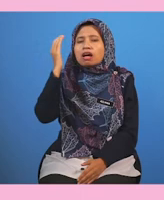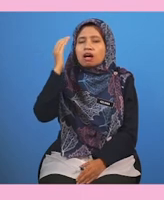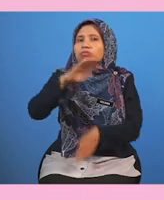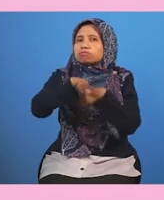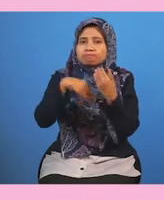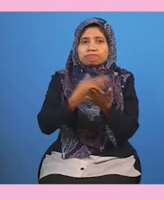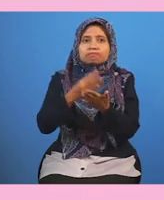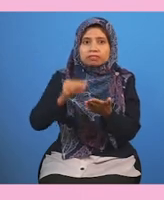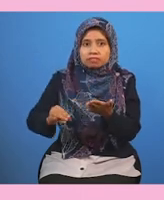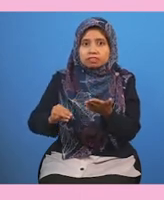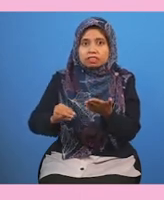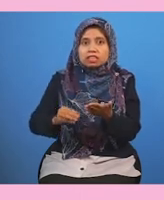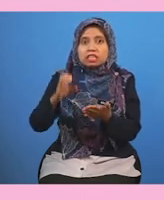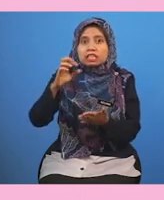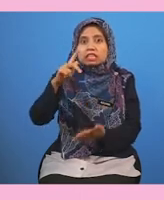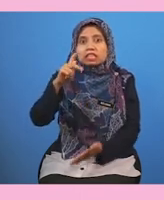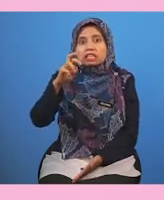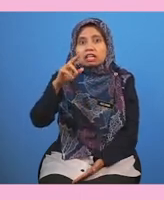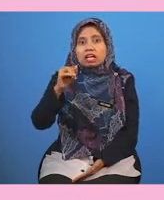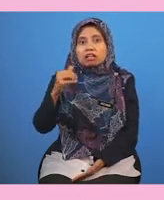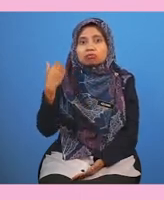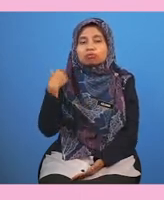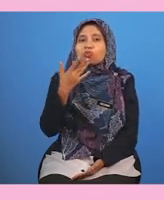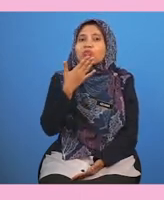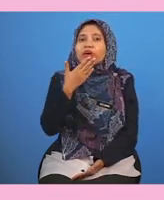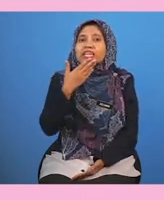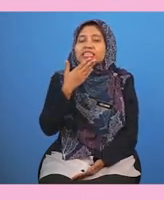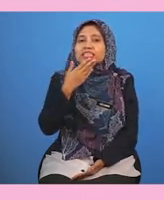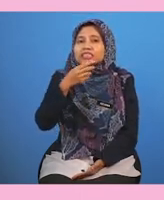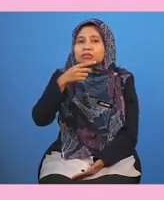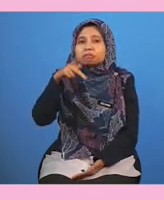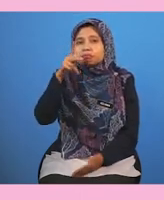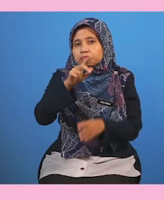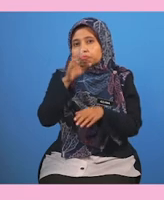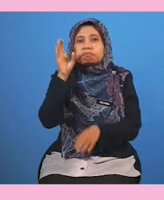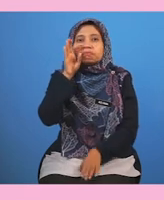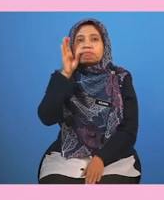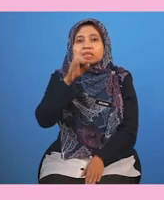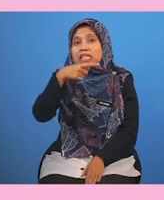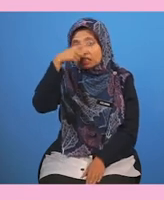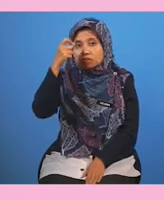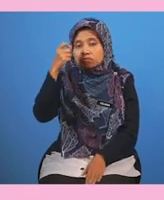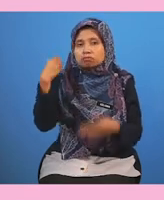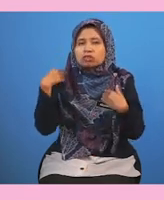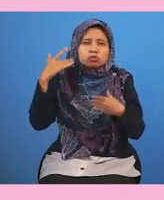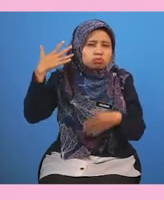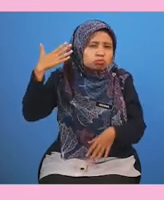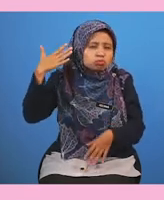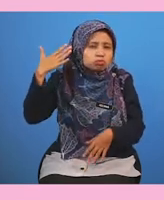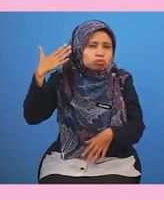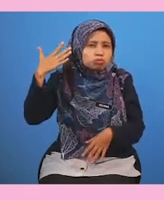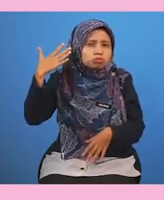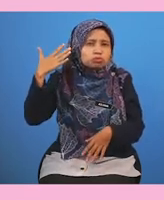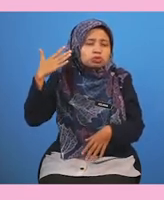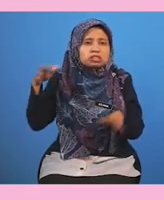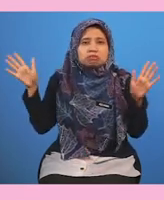pelajar sekalian, cengkerik berwarna perang kehitaman. Ia mengeluarkan bunyi apabila